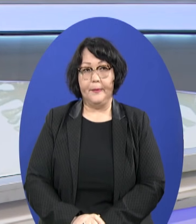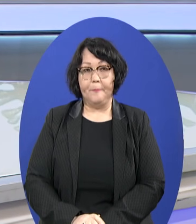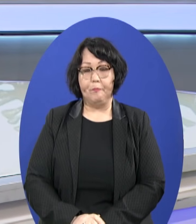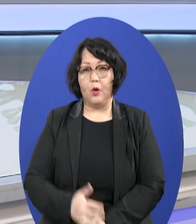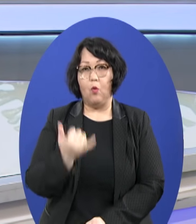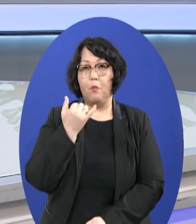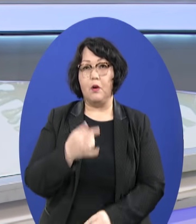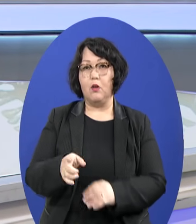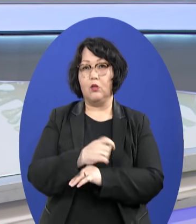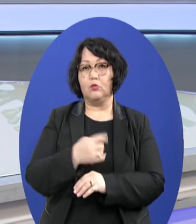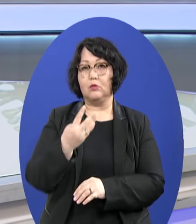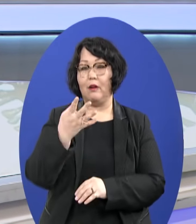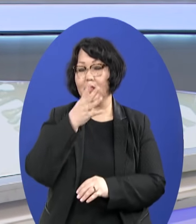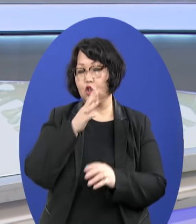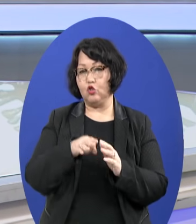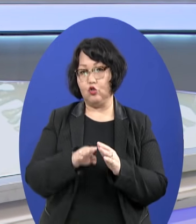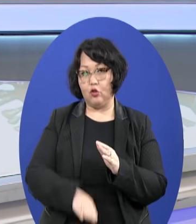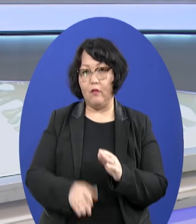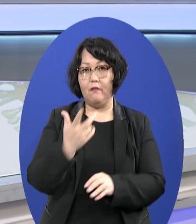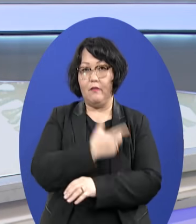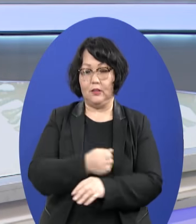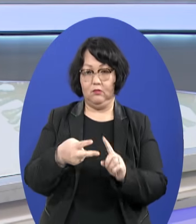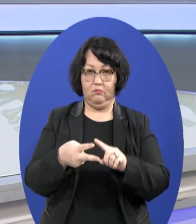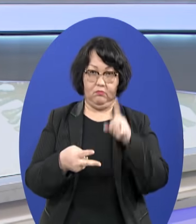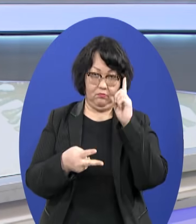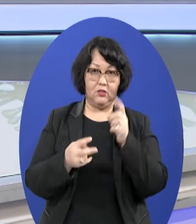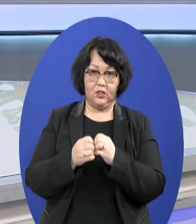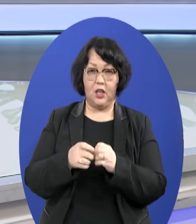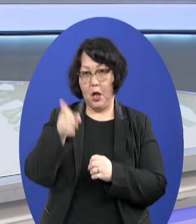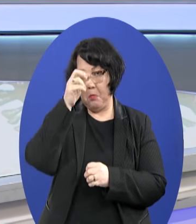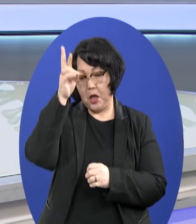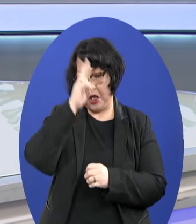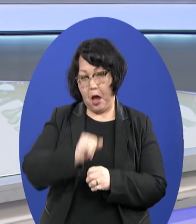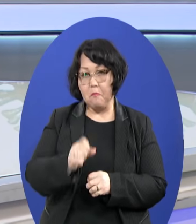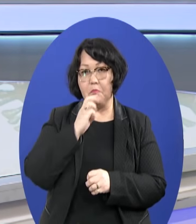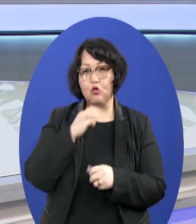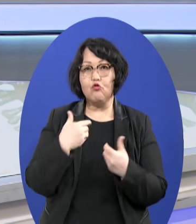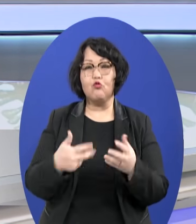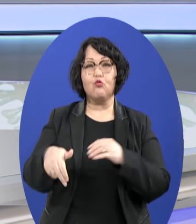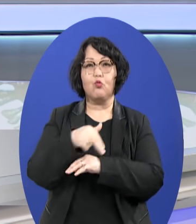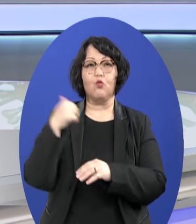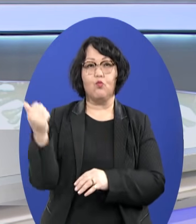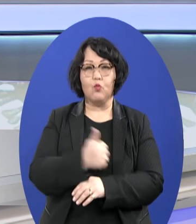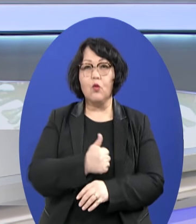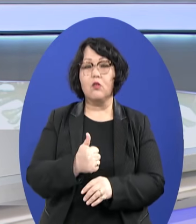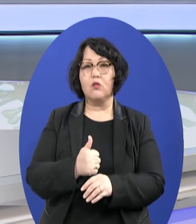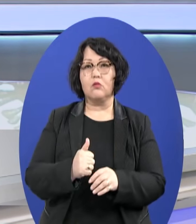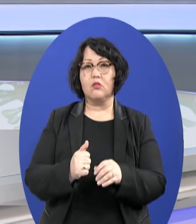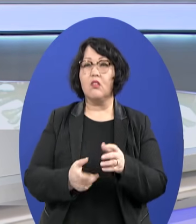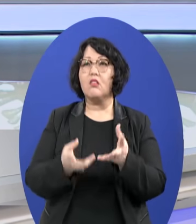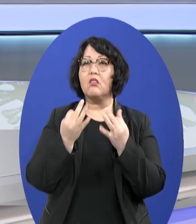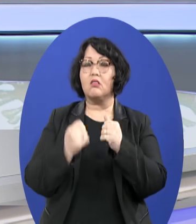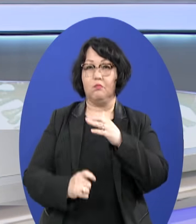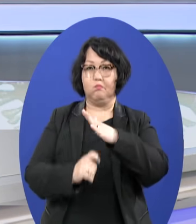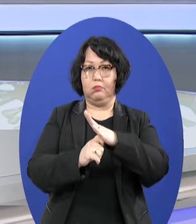Нийслэл 45-аас доош насны залуусыг вакцины 1-р тунд хамруулж эхэллээ. Эрүүл мэндийн яам нөхсөж байгаа мэдээлэлээр дүүргүрд ковид тогтоосон байна. За нийслэлийн хэмжээ